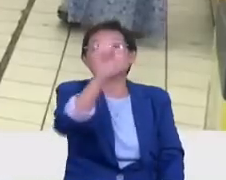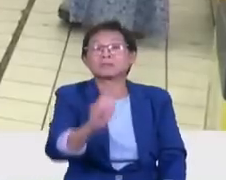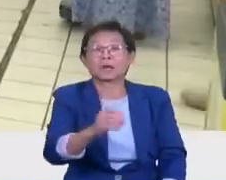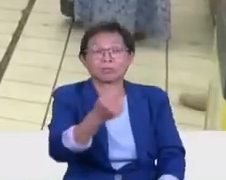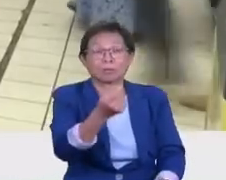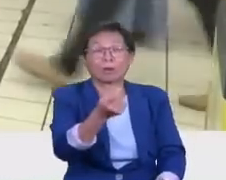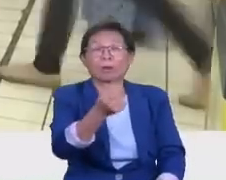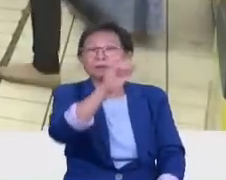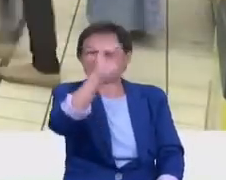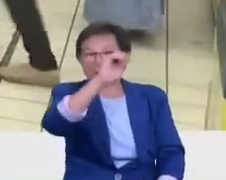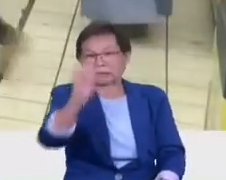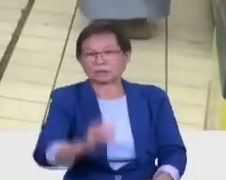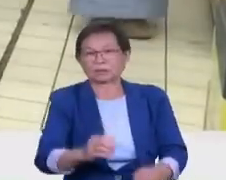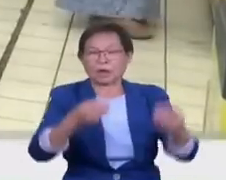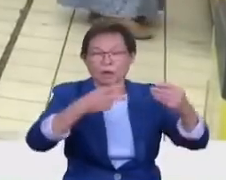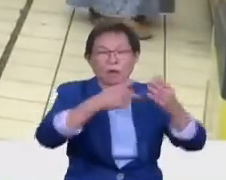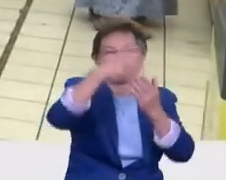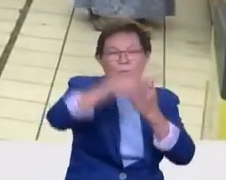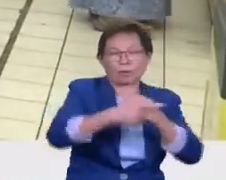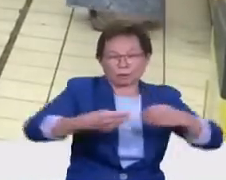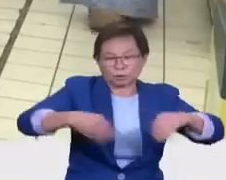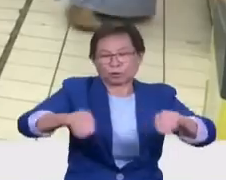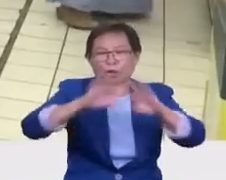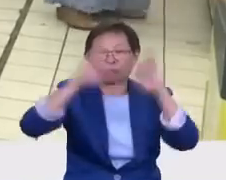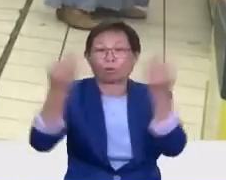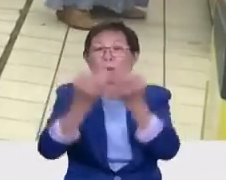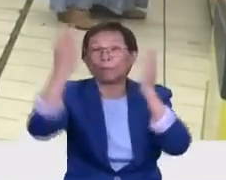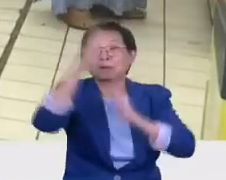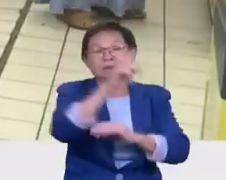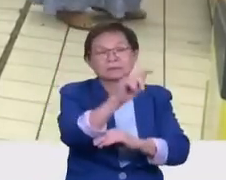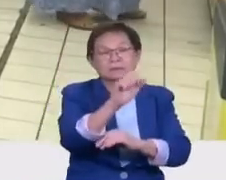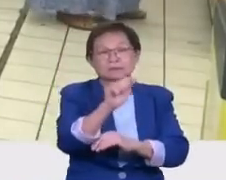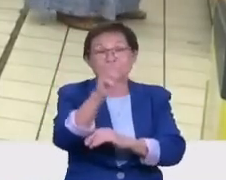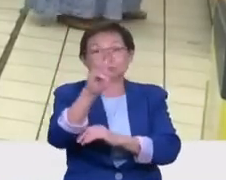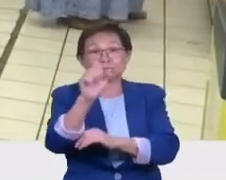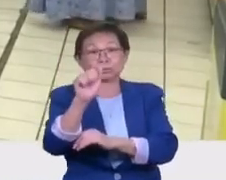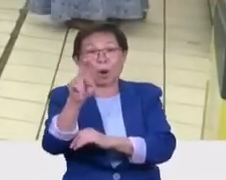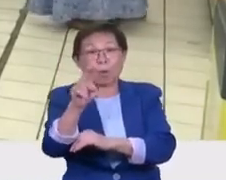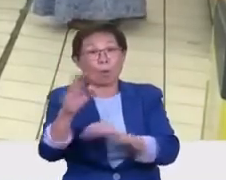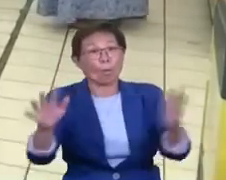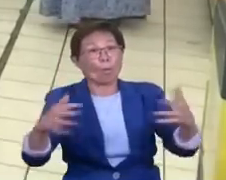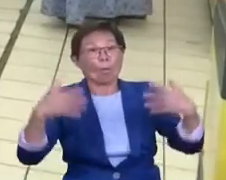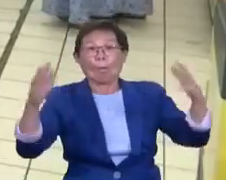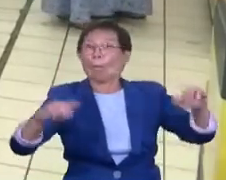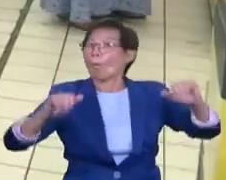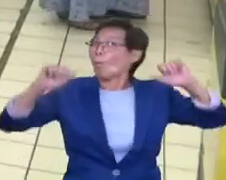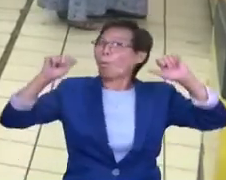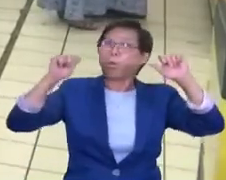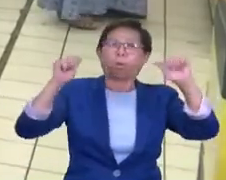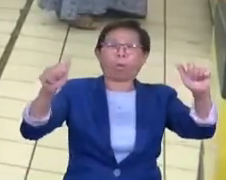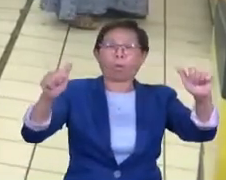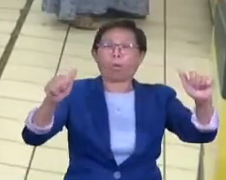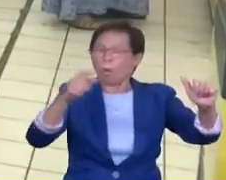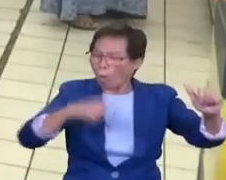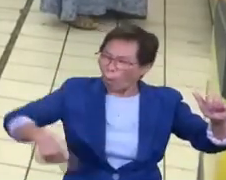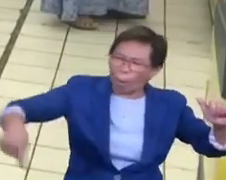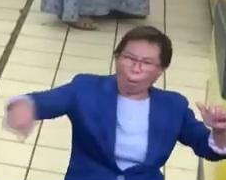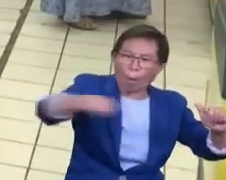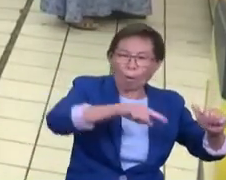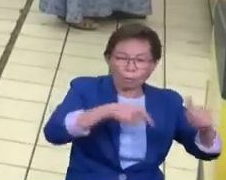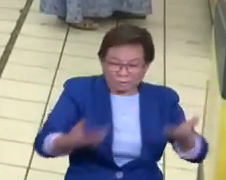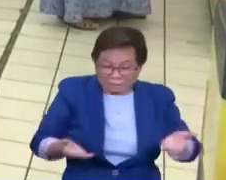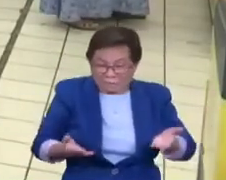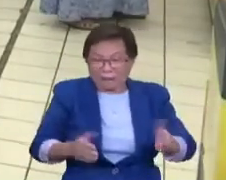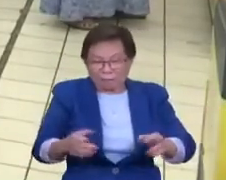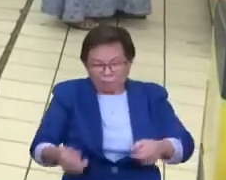gini program jualan keluarga Malaysia di Tawau mendapat sambutan yang amat menggalakkan Tata orang ramai di